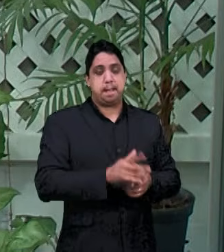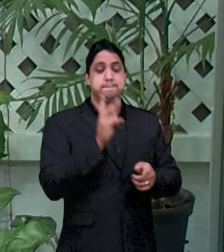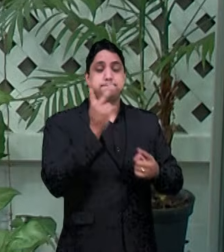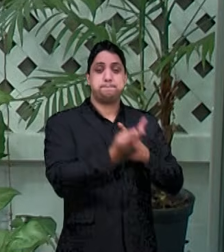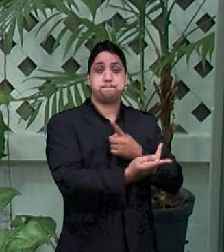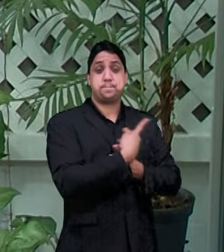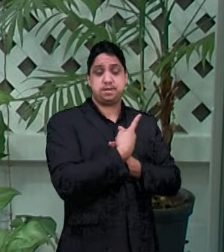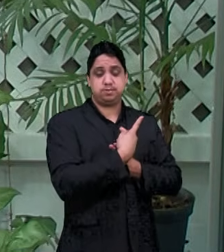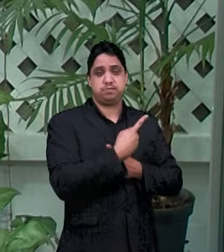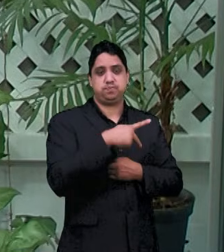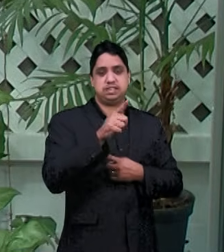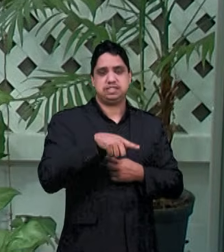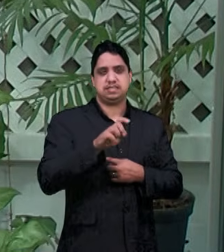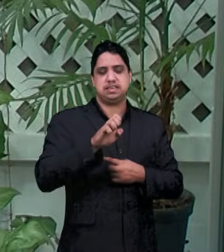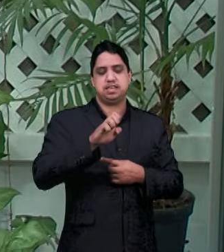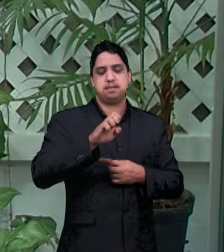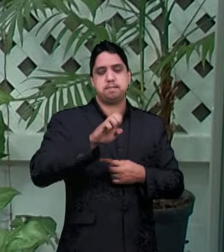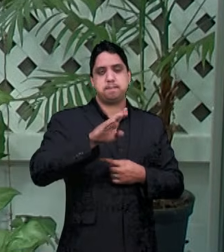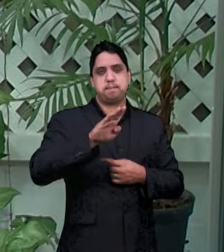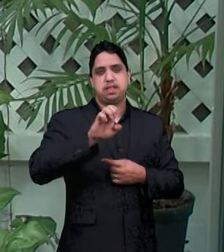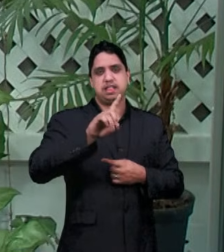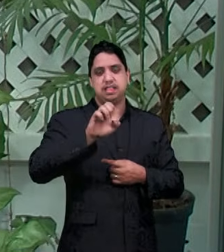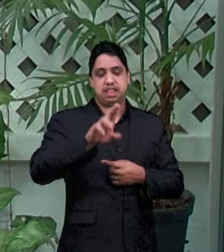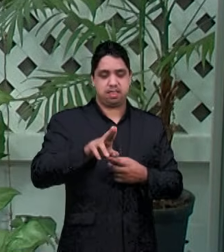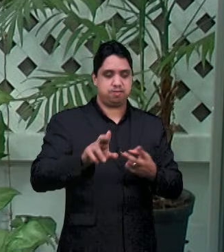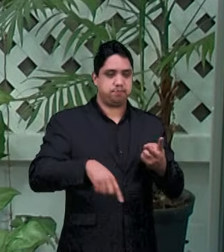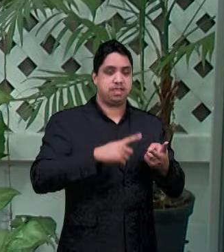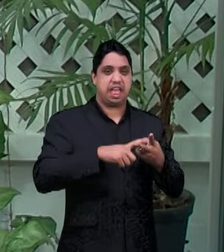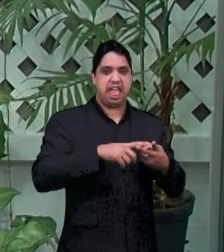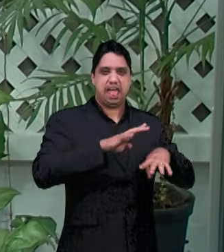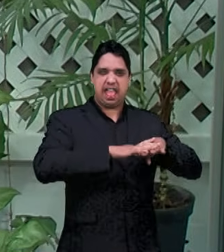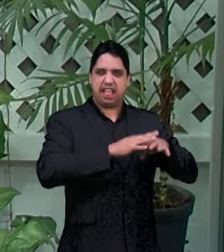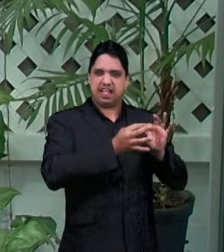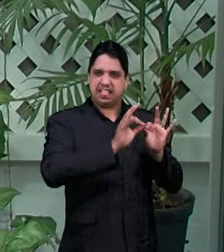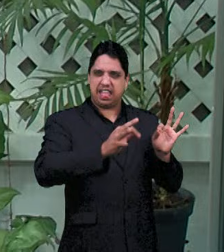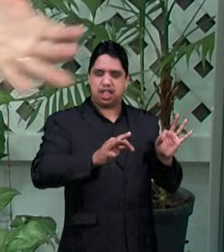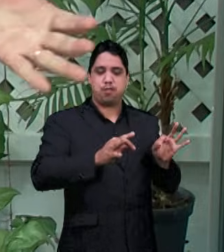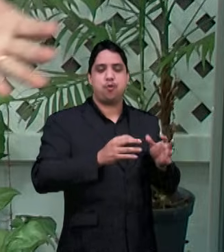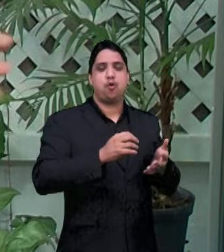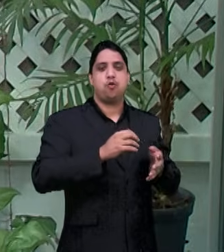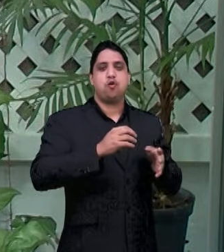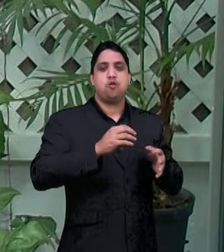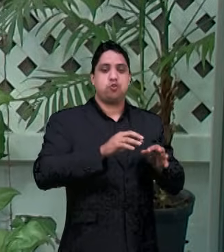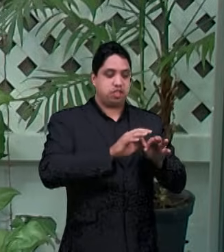Zébédée. Un filet qui était toujours troué.